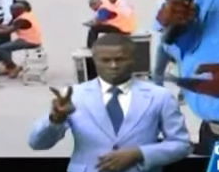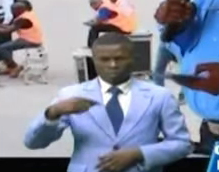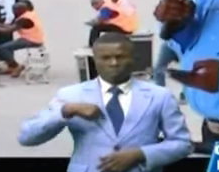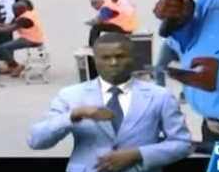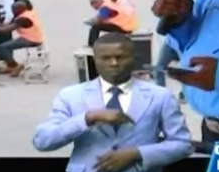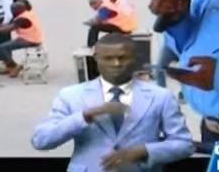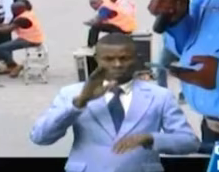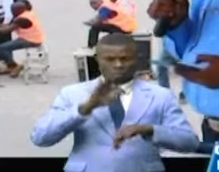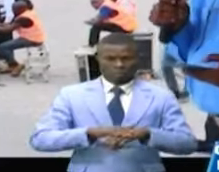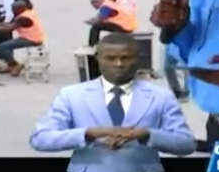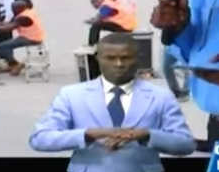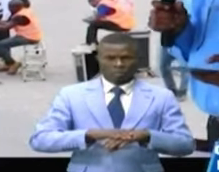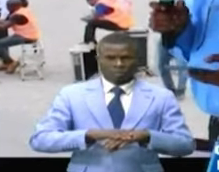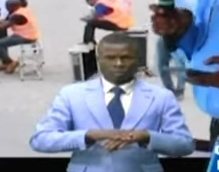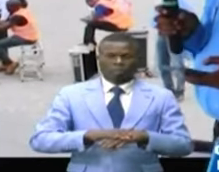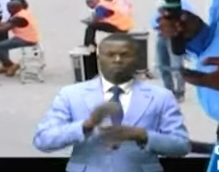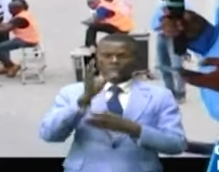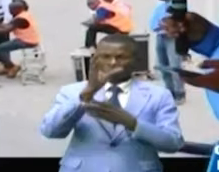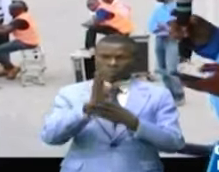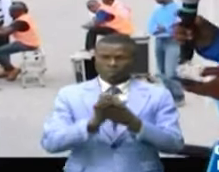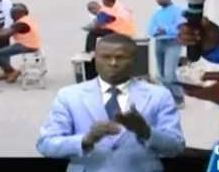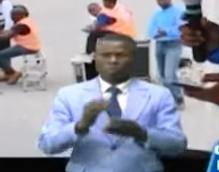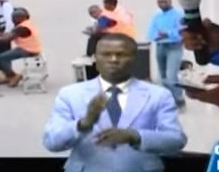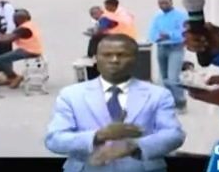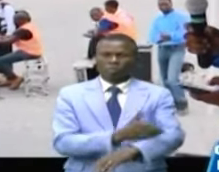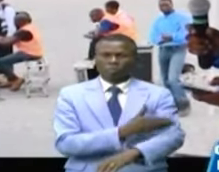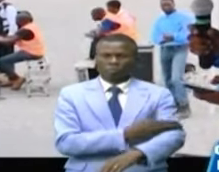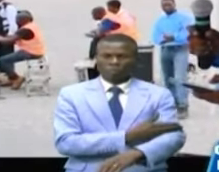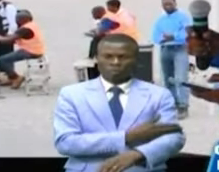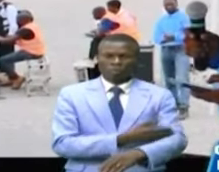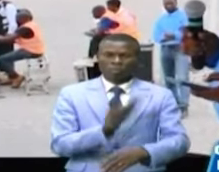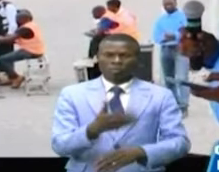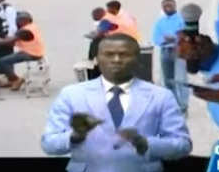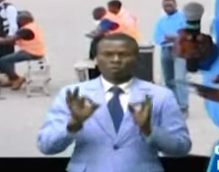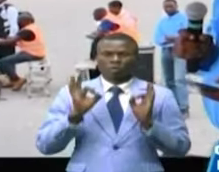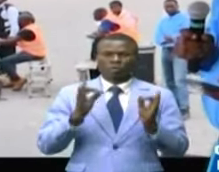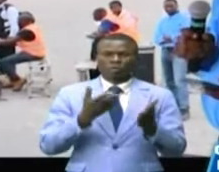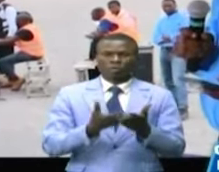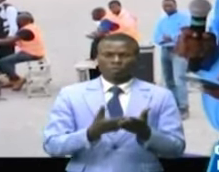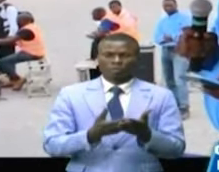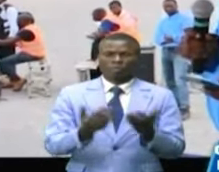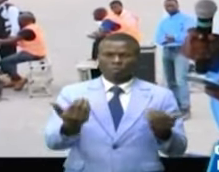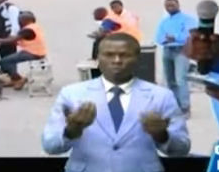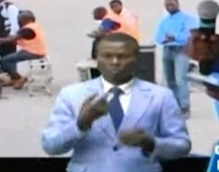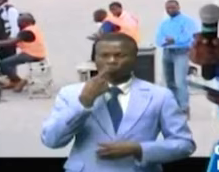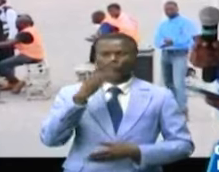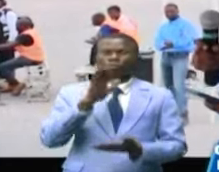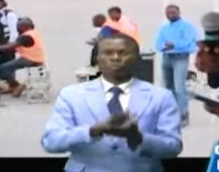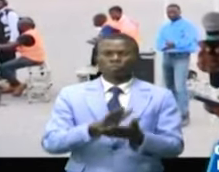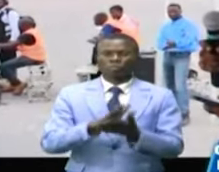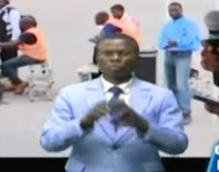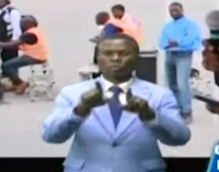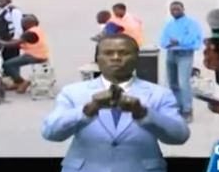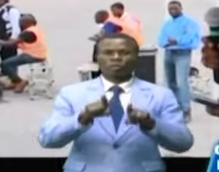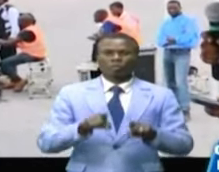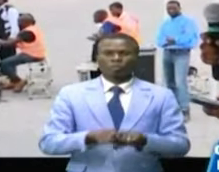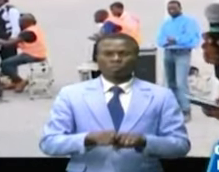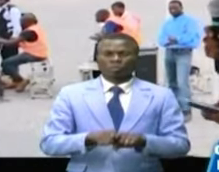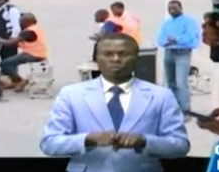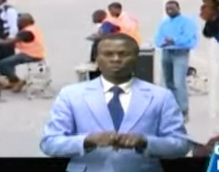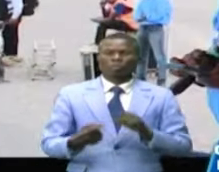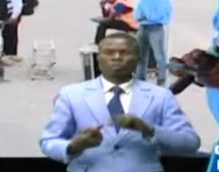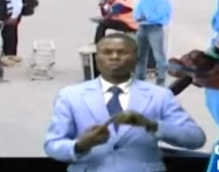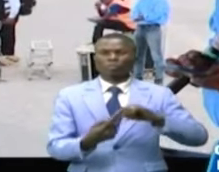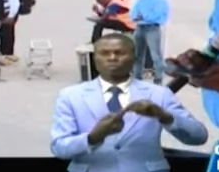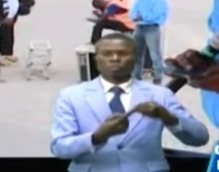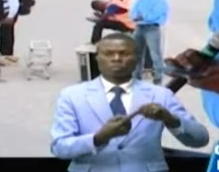entamons un chapitre de croissance et d'innovation. Je voudrais remercier aussi de manière